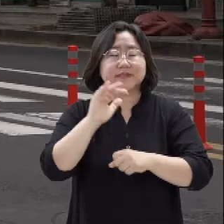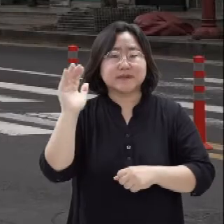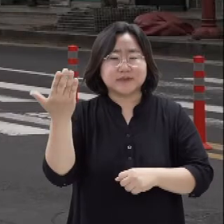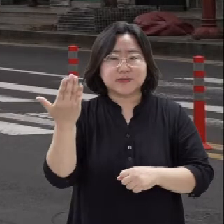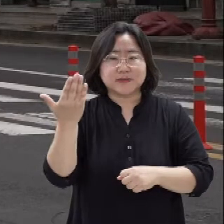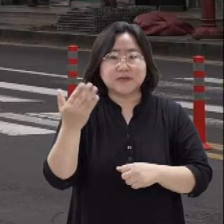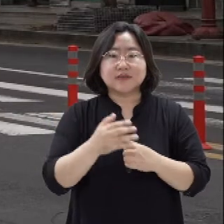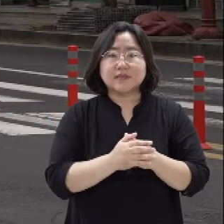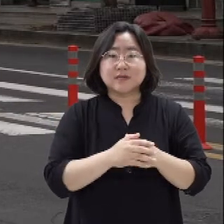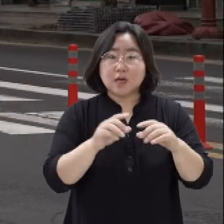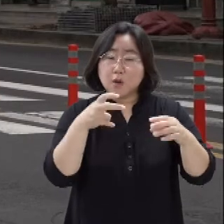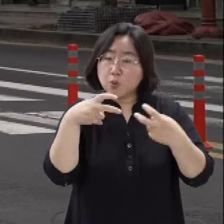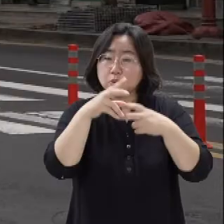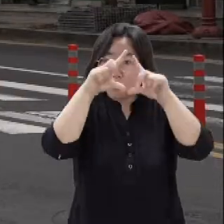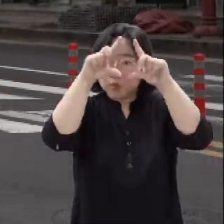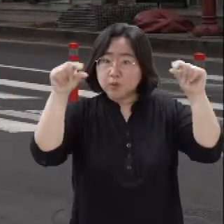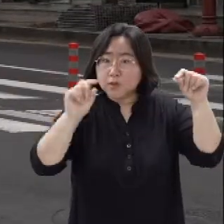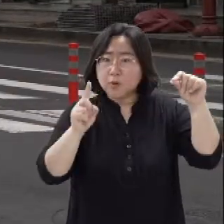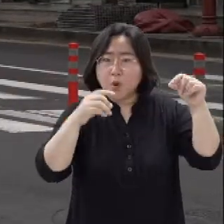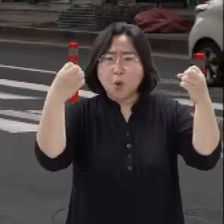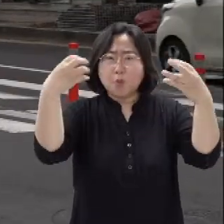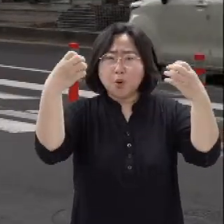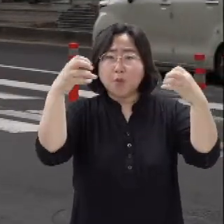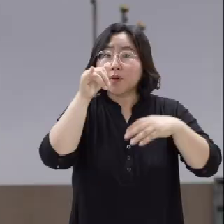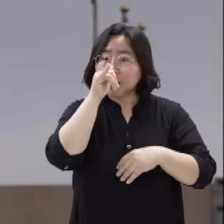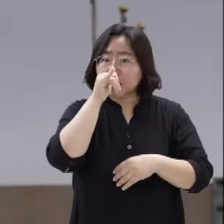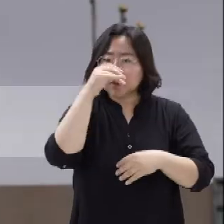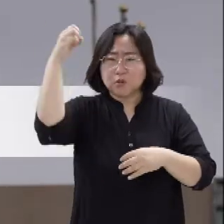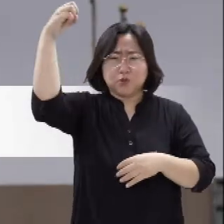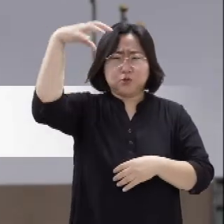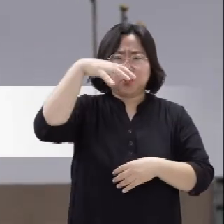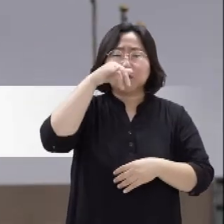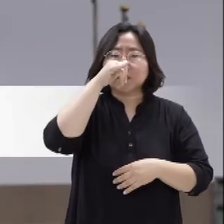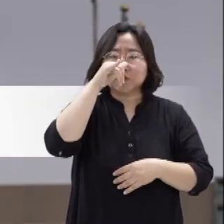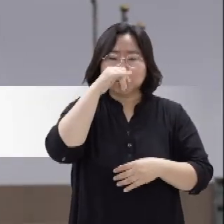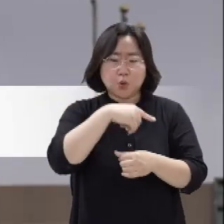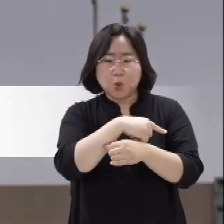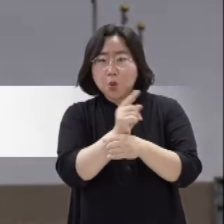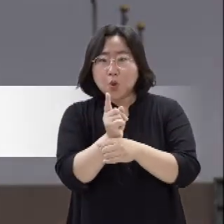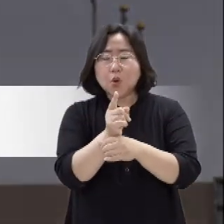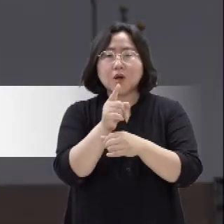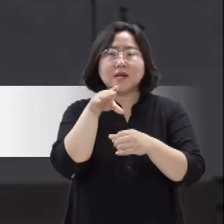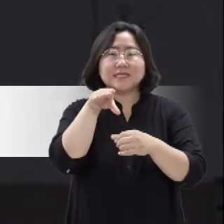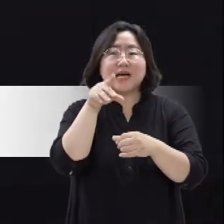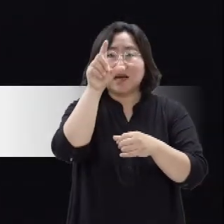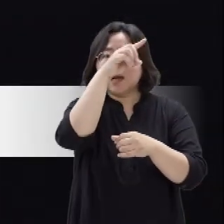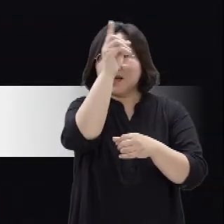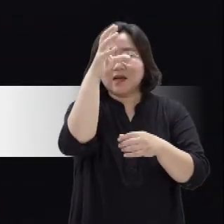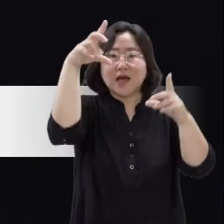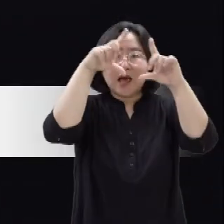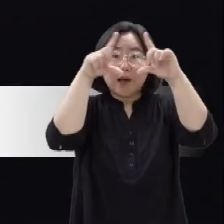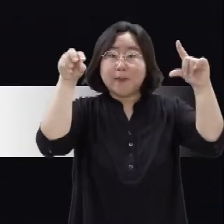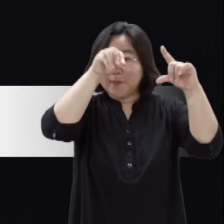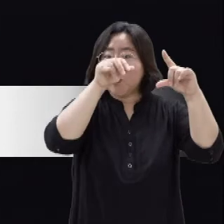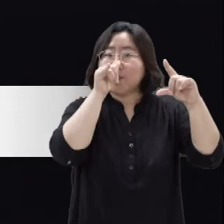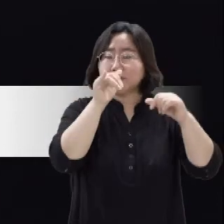다기능 교통 표지판은 발광형 표지판과 조명 등 차량 속도계가 결합된 시설입니다.